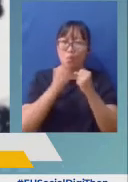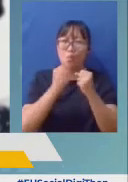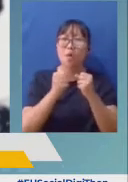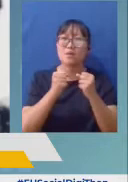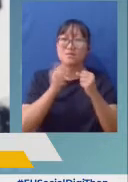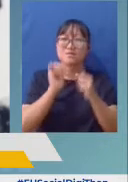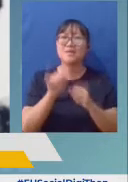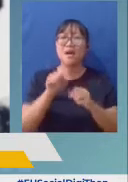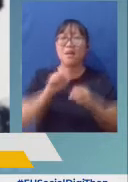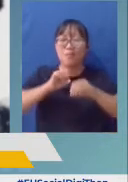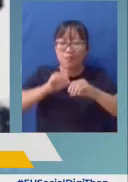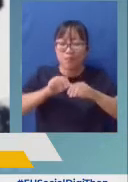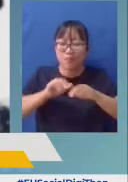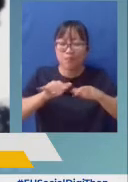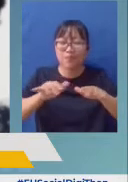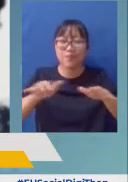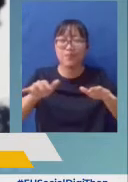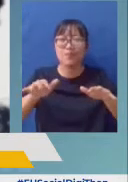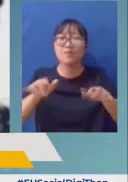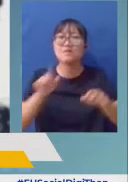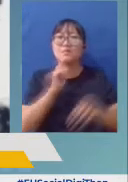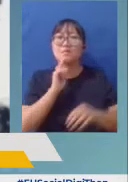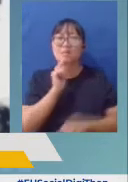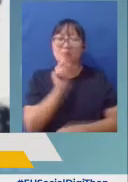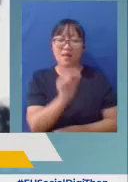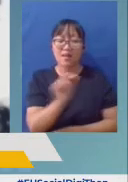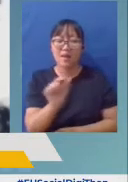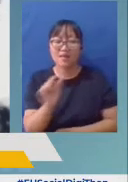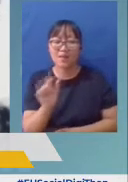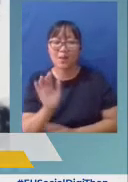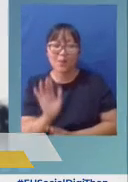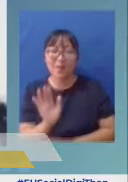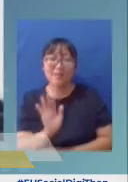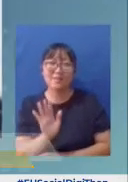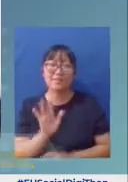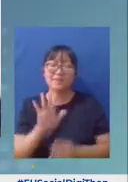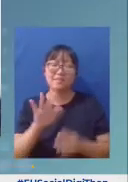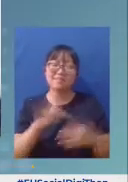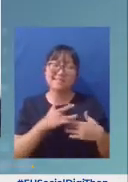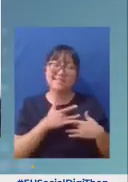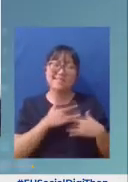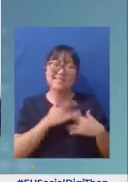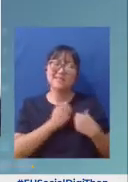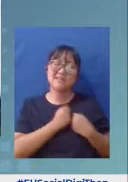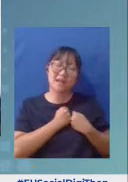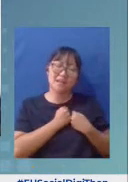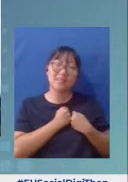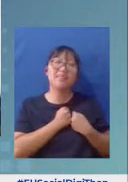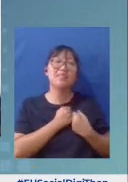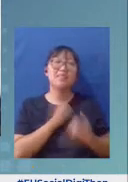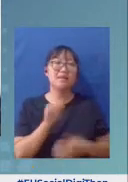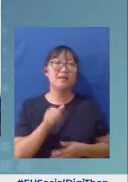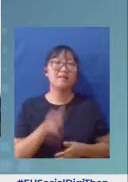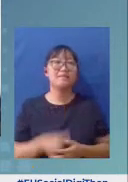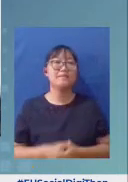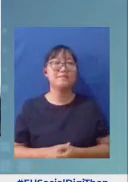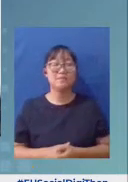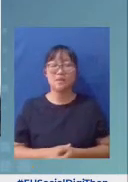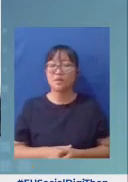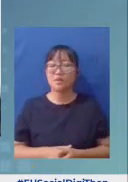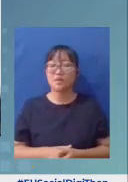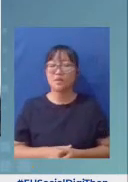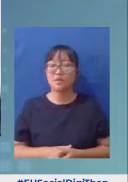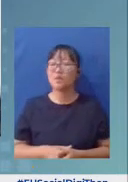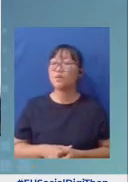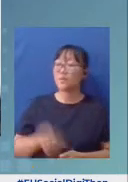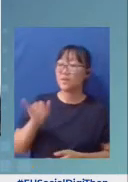luar biasa menyakitkan. Itu Mbak. Baik Ibu, bahwa dampak dari bullying itu luar biasa, bahkan tadi bisa menyebabkan gangguan mental